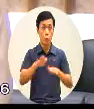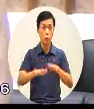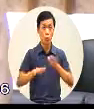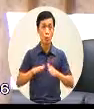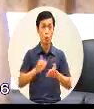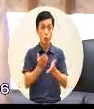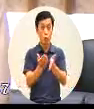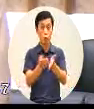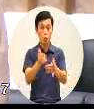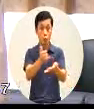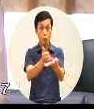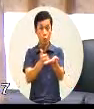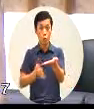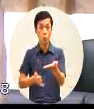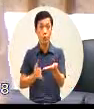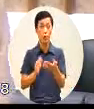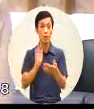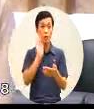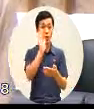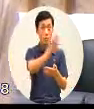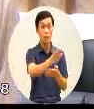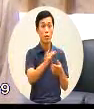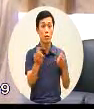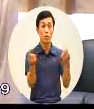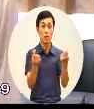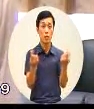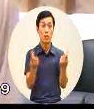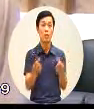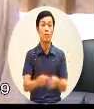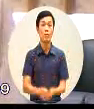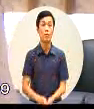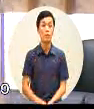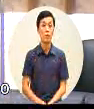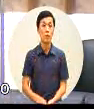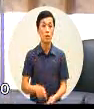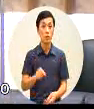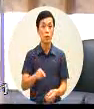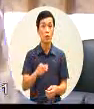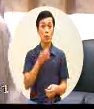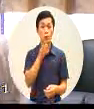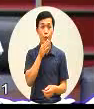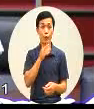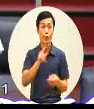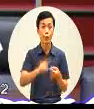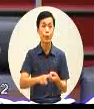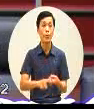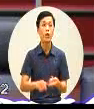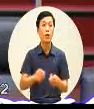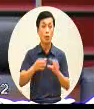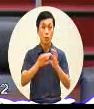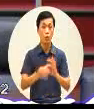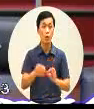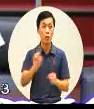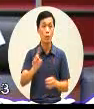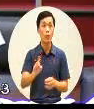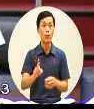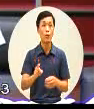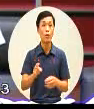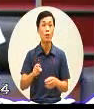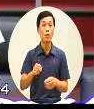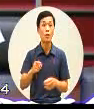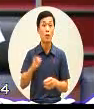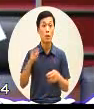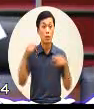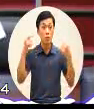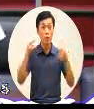向前，跪着冰刀，热心做事呀，安尼唔大对，谢谢啦。 所以。新竹兄电台